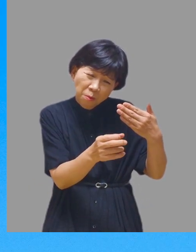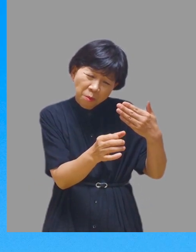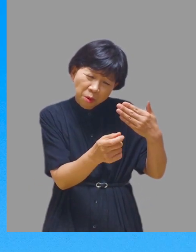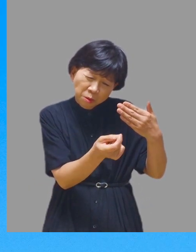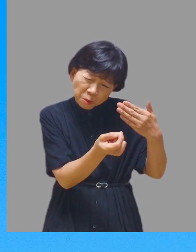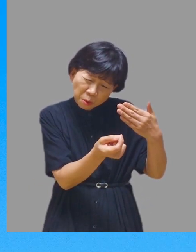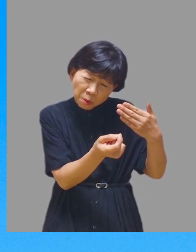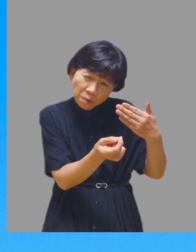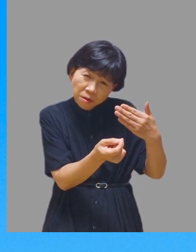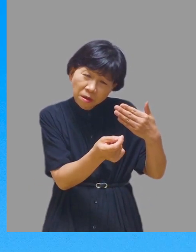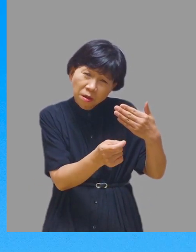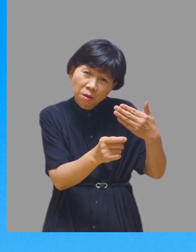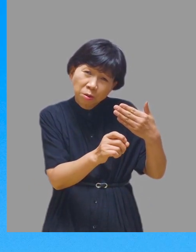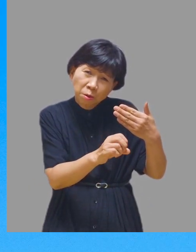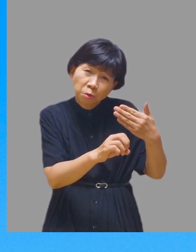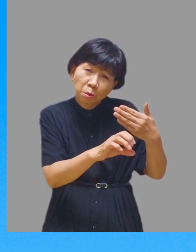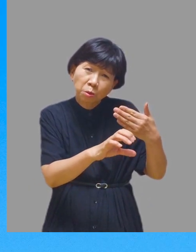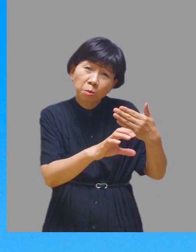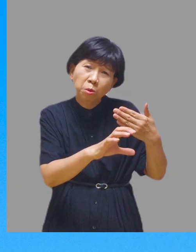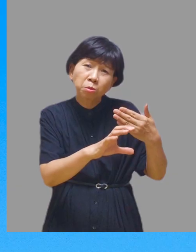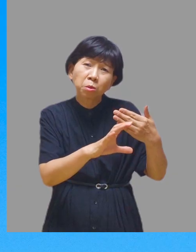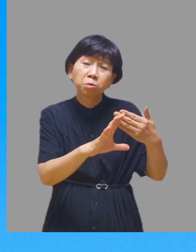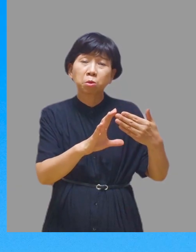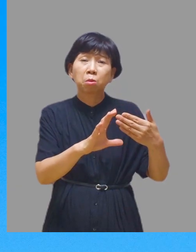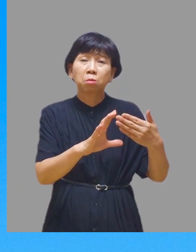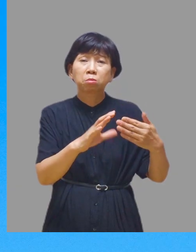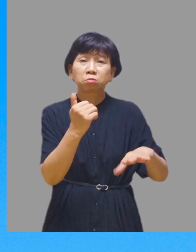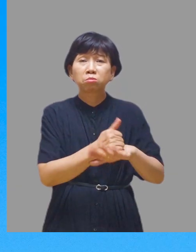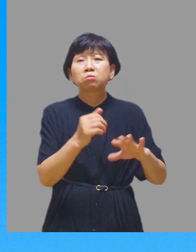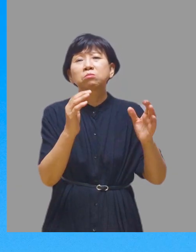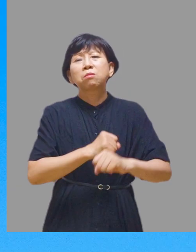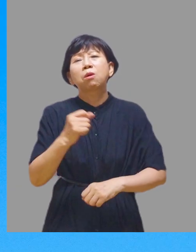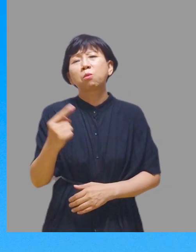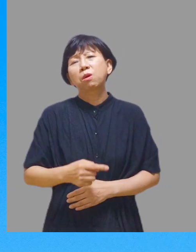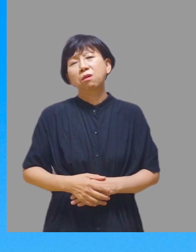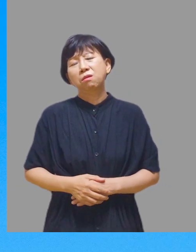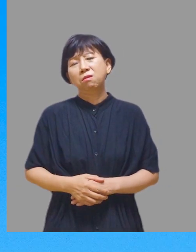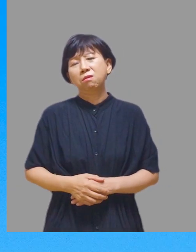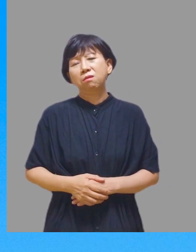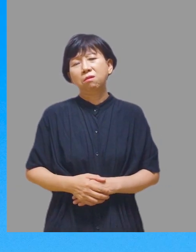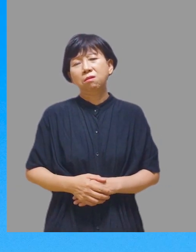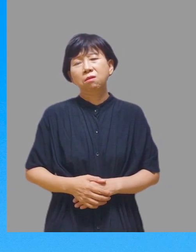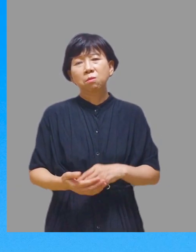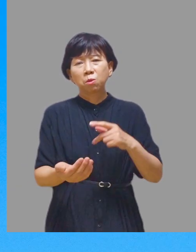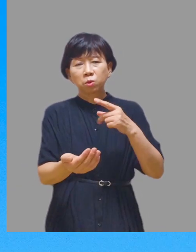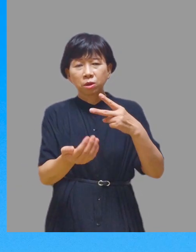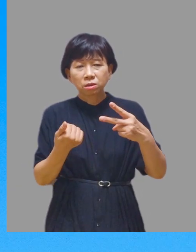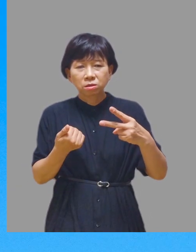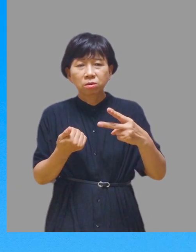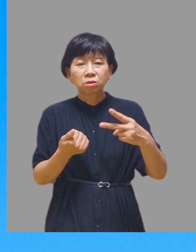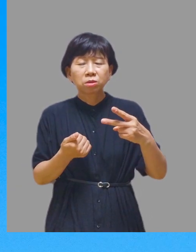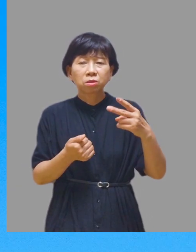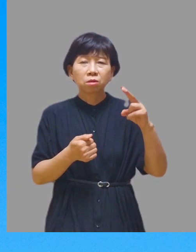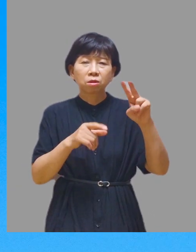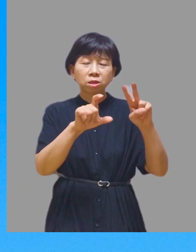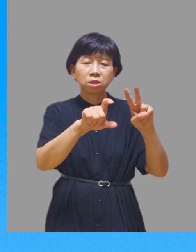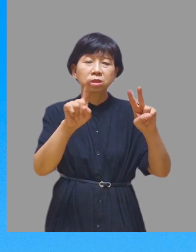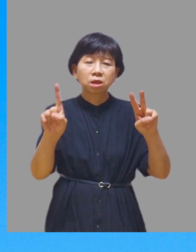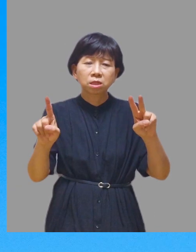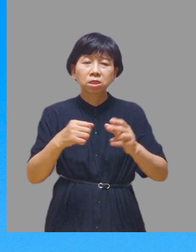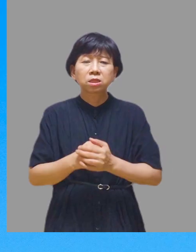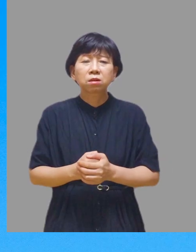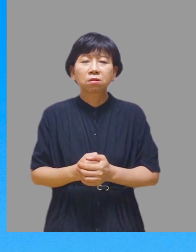않으면 그 틈은 점점 더 커지게 됩니다. 디모데전서 2장 1절에서도 바울이 이렇게 말합니다. 그러므로 내가 첫째로